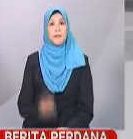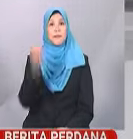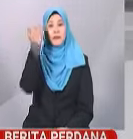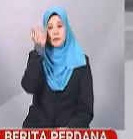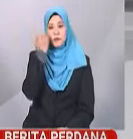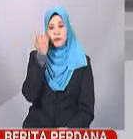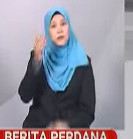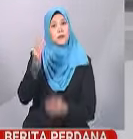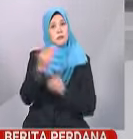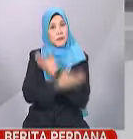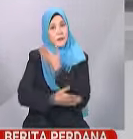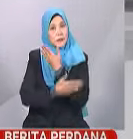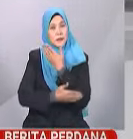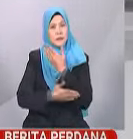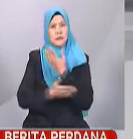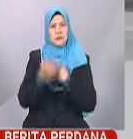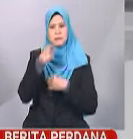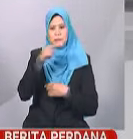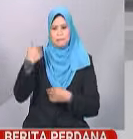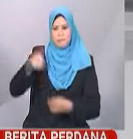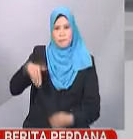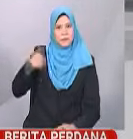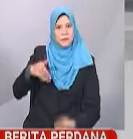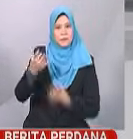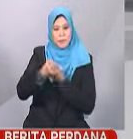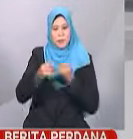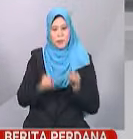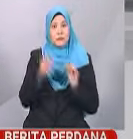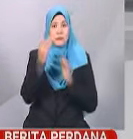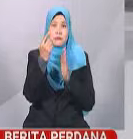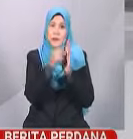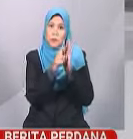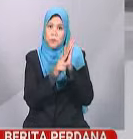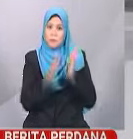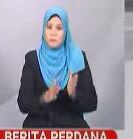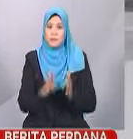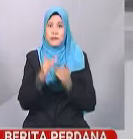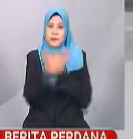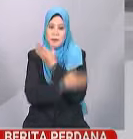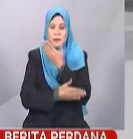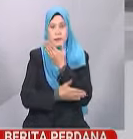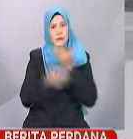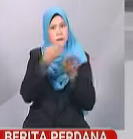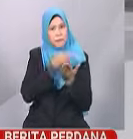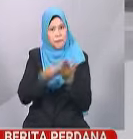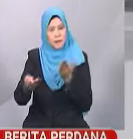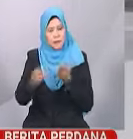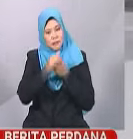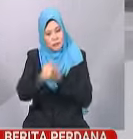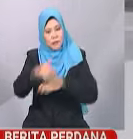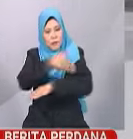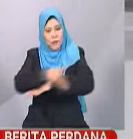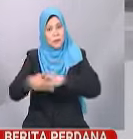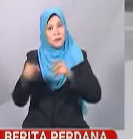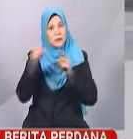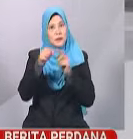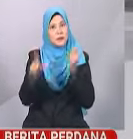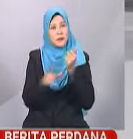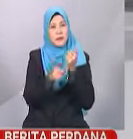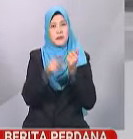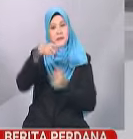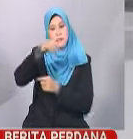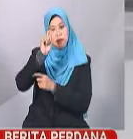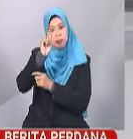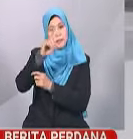Peguam Negara Tan Sri Idris Harun menyangkal dakwaan kononnya Jabatan Peguam Negara AGC gagal mengeluarkan garis panduan kepada Timbalan Pendakwa Raya